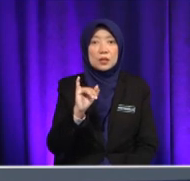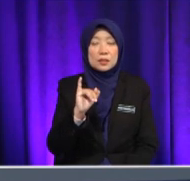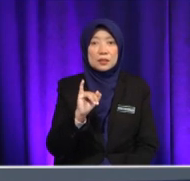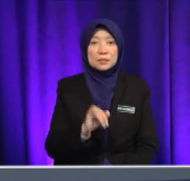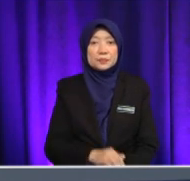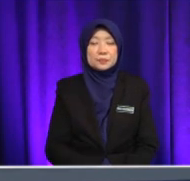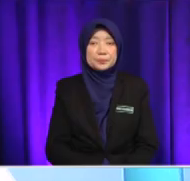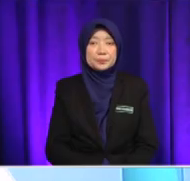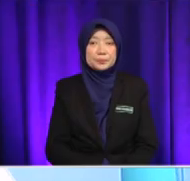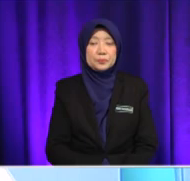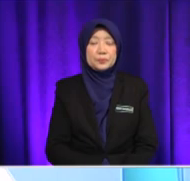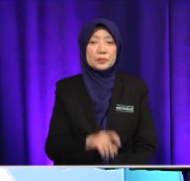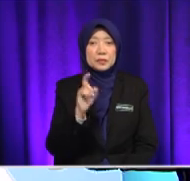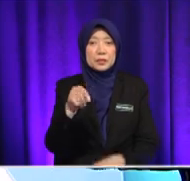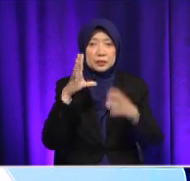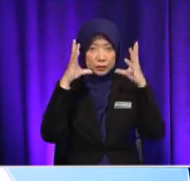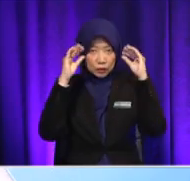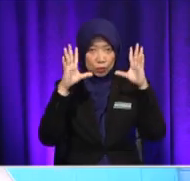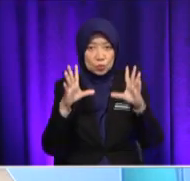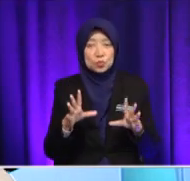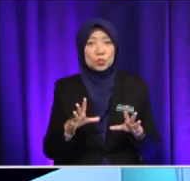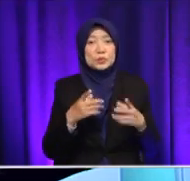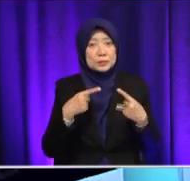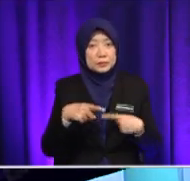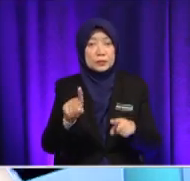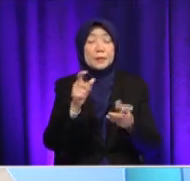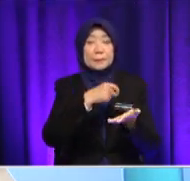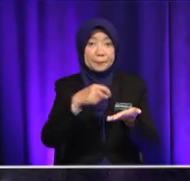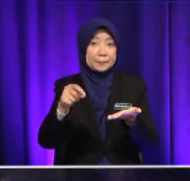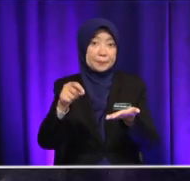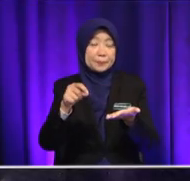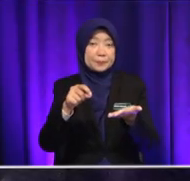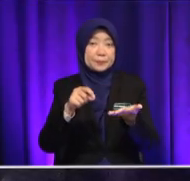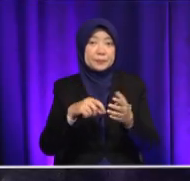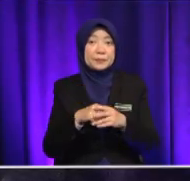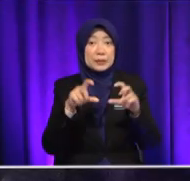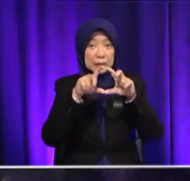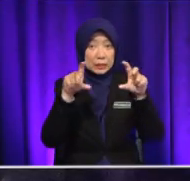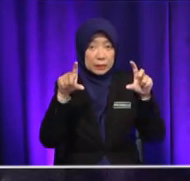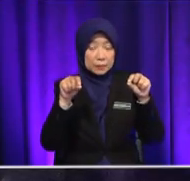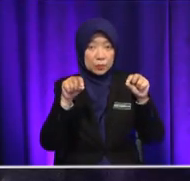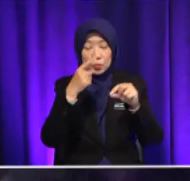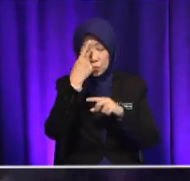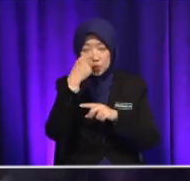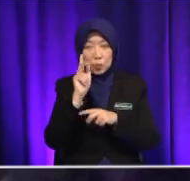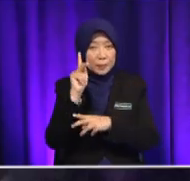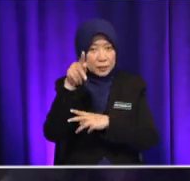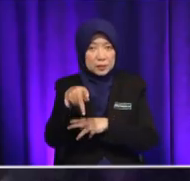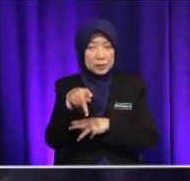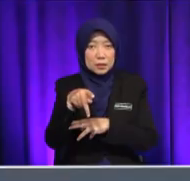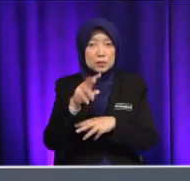Okey. So, maknanya cikgu sekarang tengah melabel lah. Okey, saya melabel. Ini dalam makmal sepatutnya kita kena belajar untuk melabel untuk memastikan